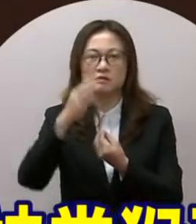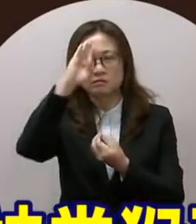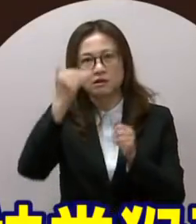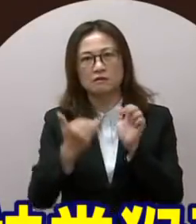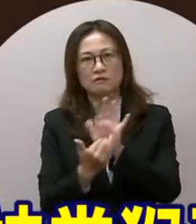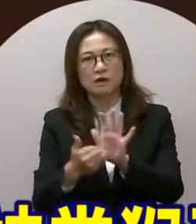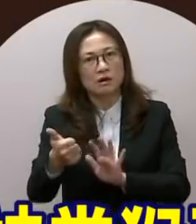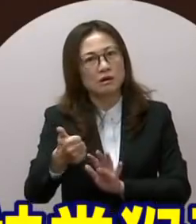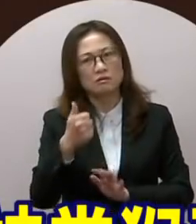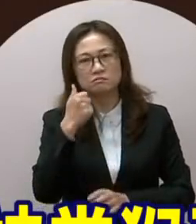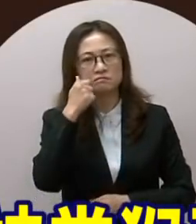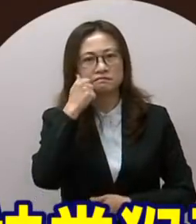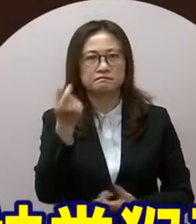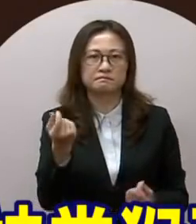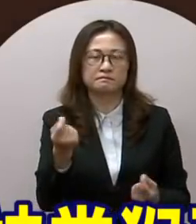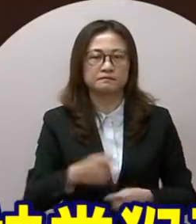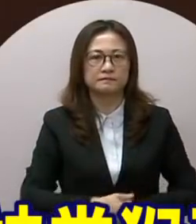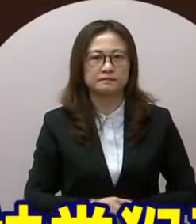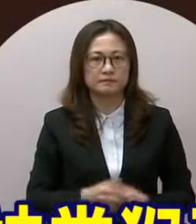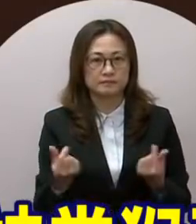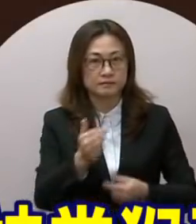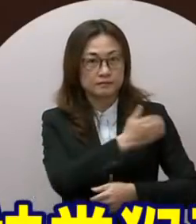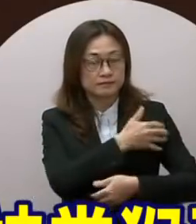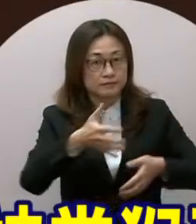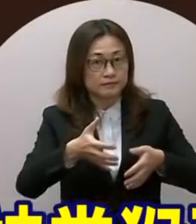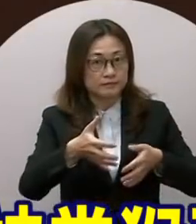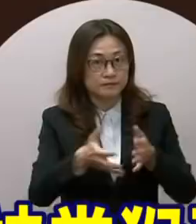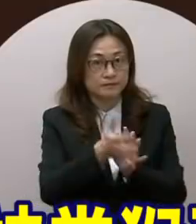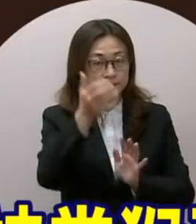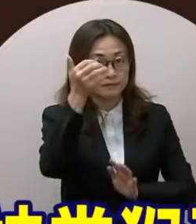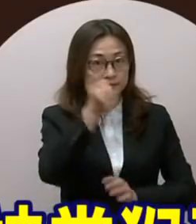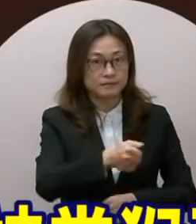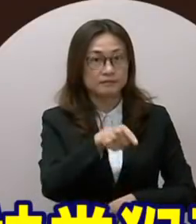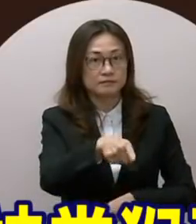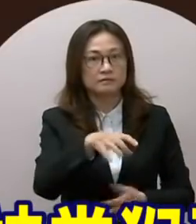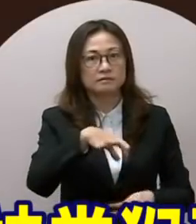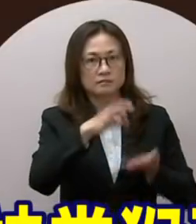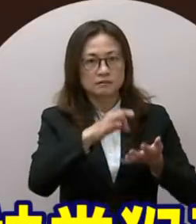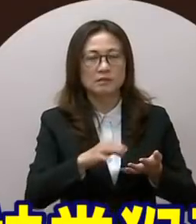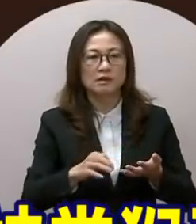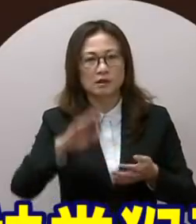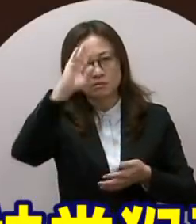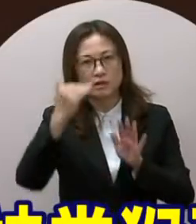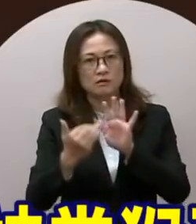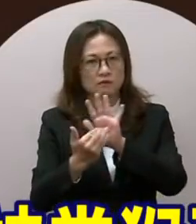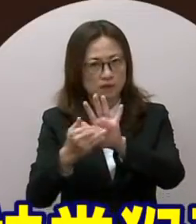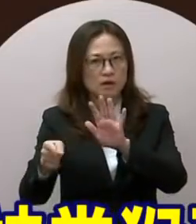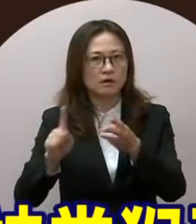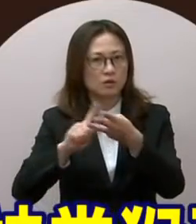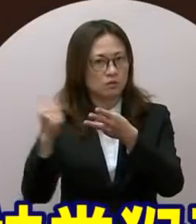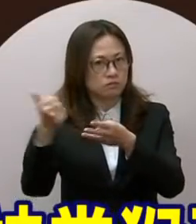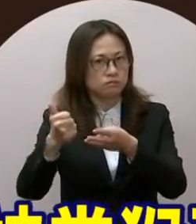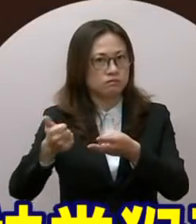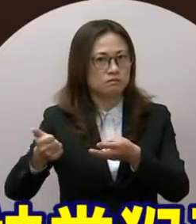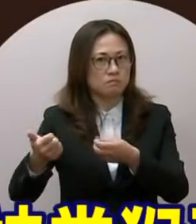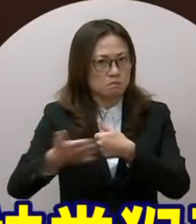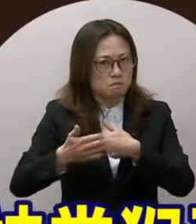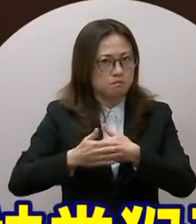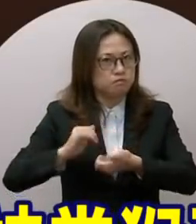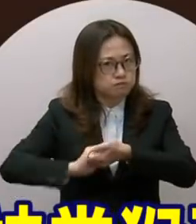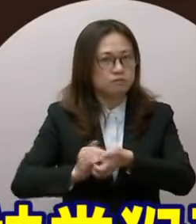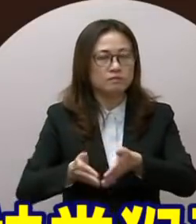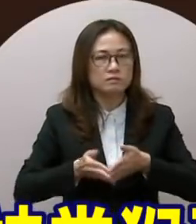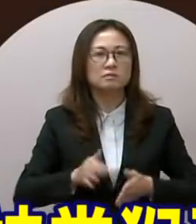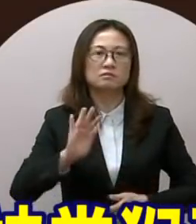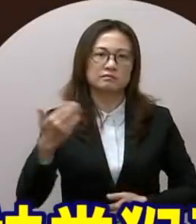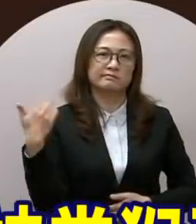就算陈时中说防疫不能没有王必胜，过去的防疫战功很多都是过度包装，